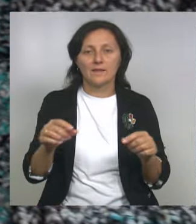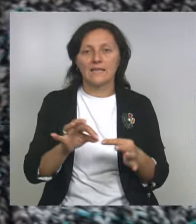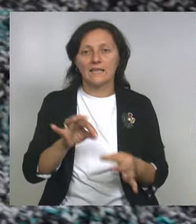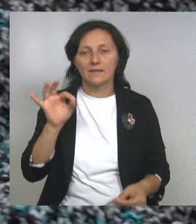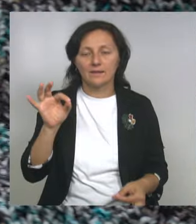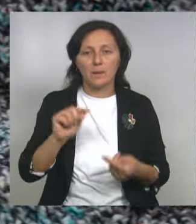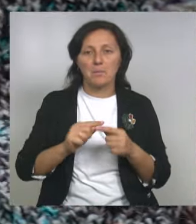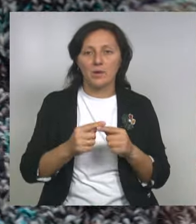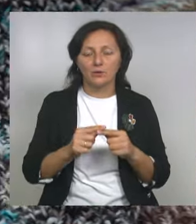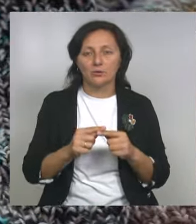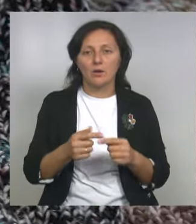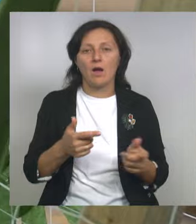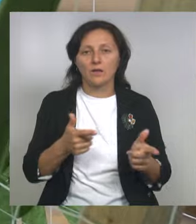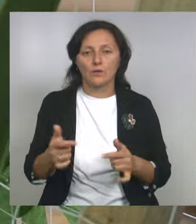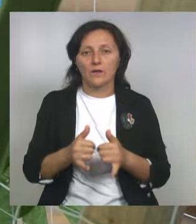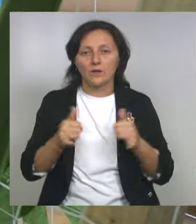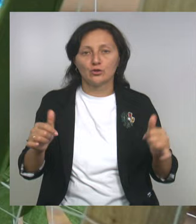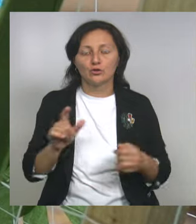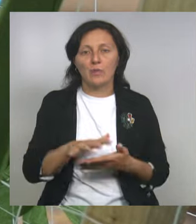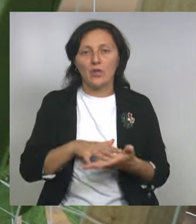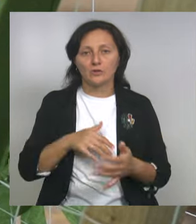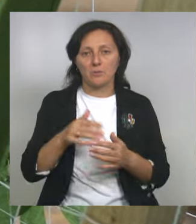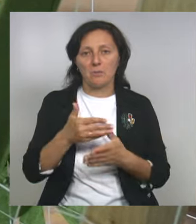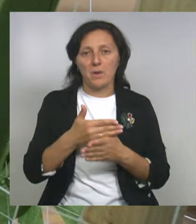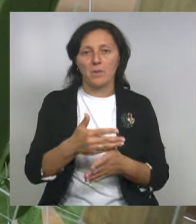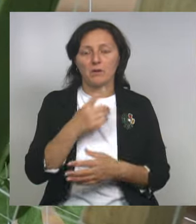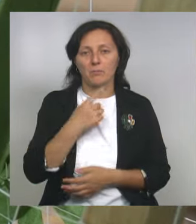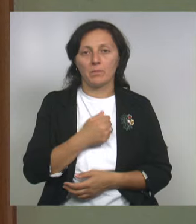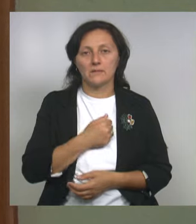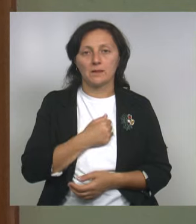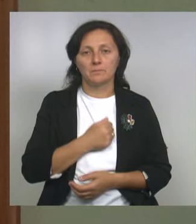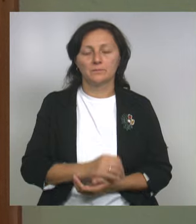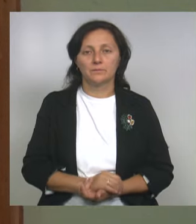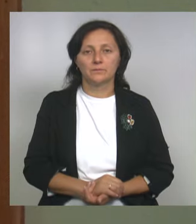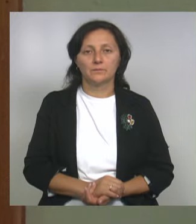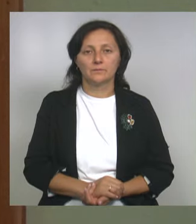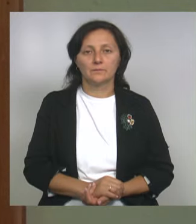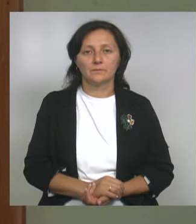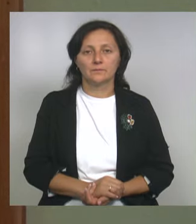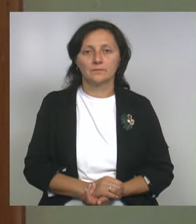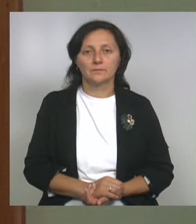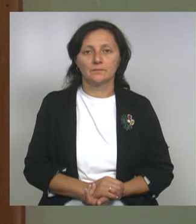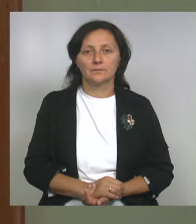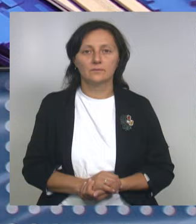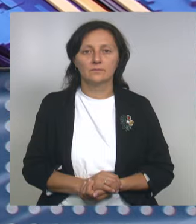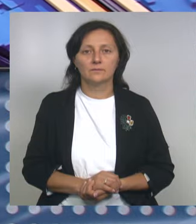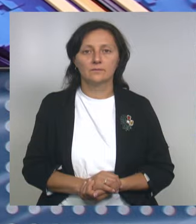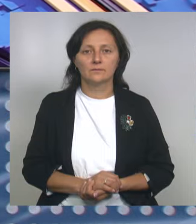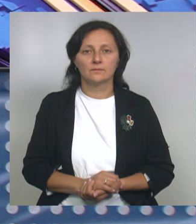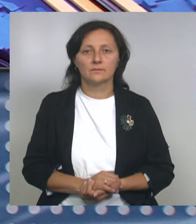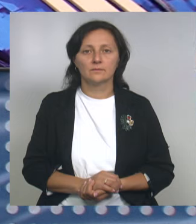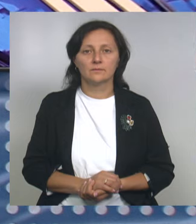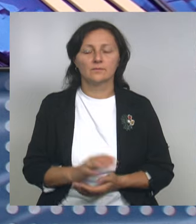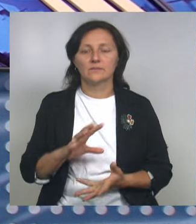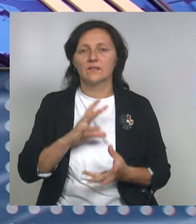Готовы расширяться, чтобы и дальше помогать нашим бойцам. Маргарита Аксенова, Денис Копач. Программа «Такой день» на Мире Белогорье. И